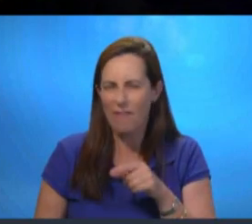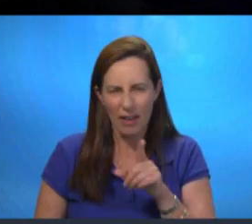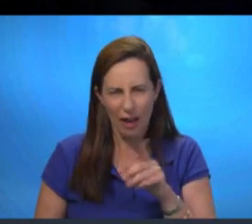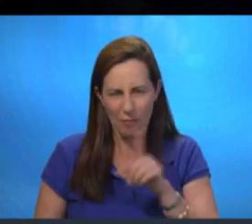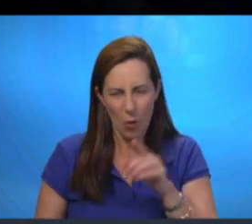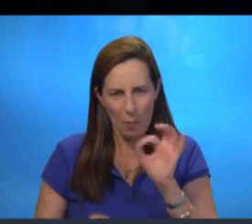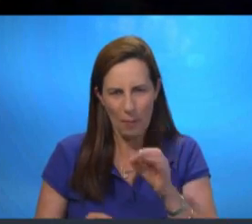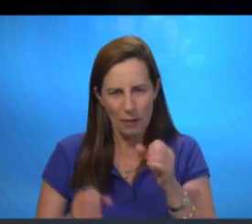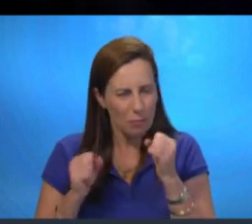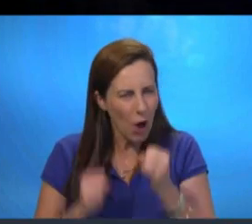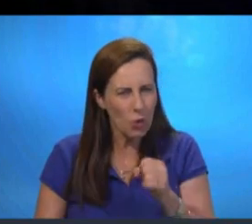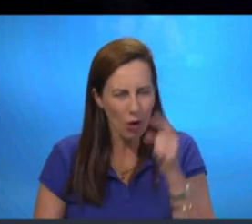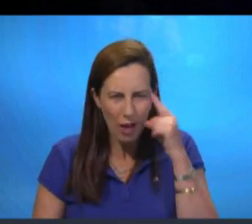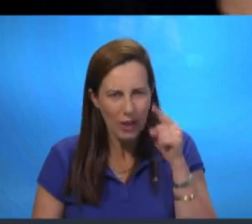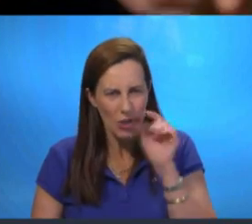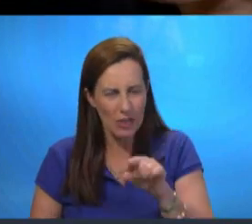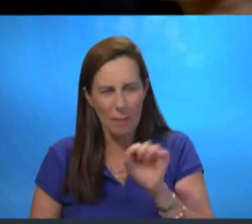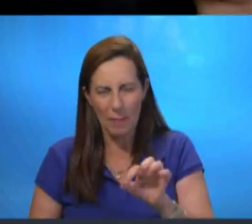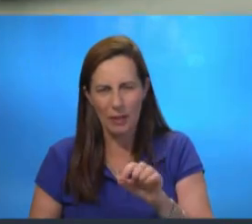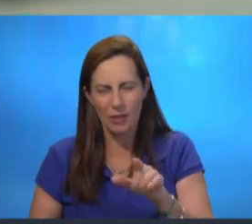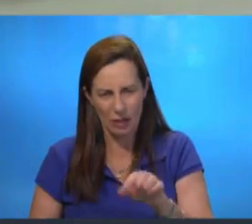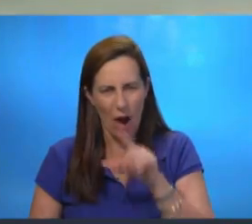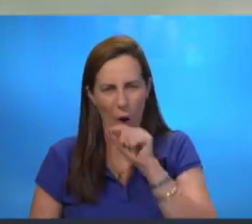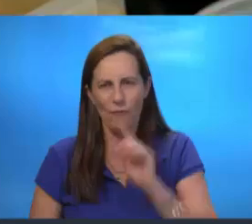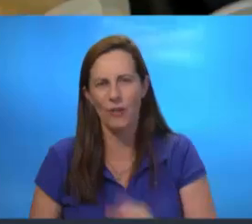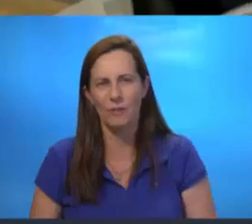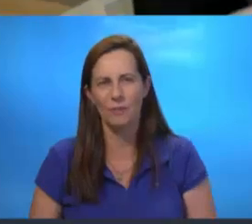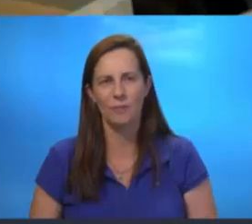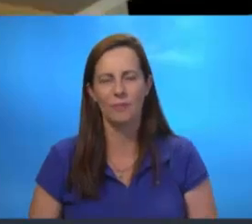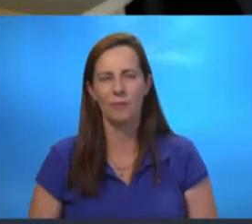you cannot be sure it's chicken.